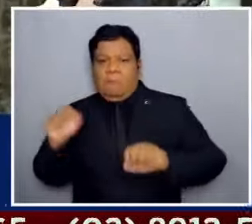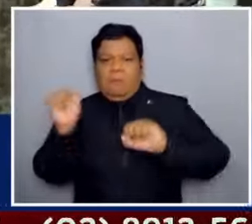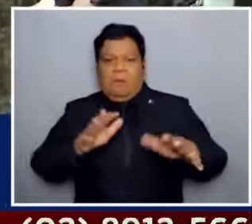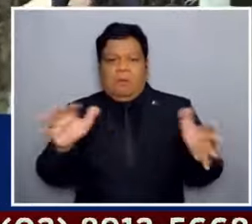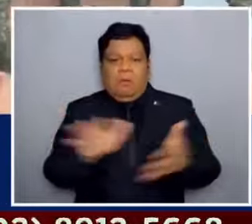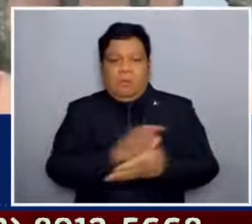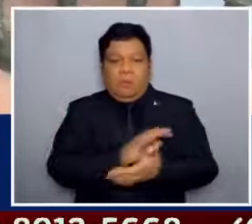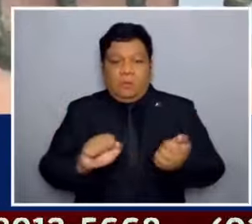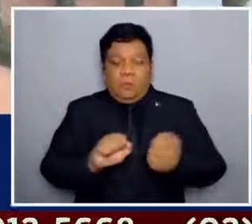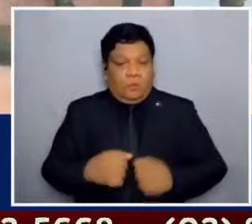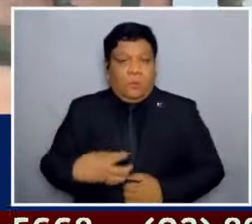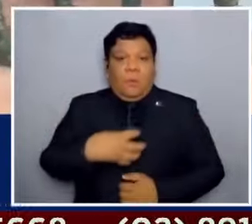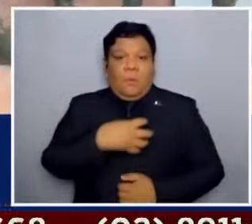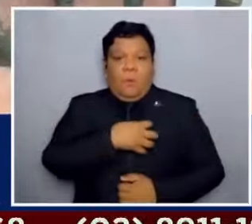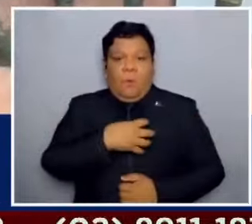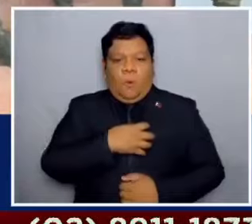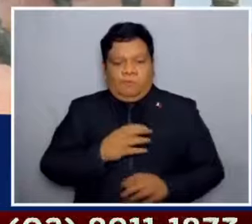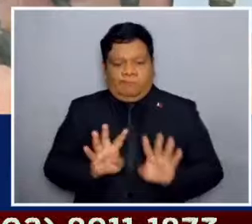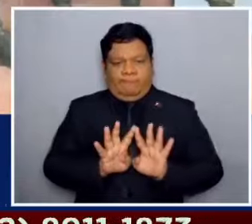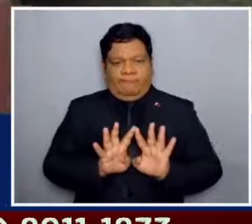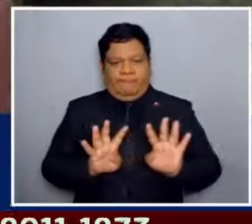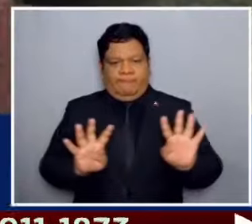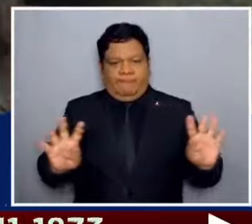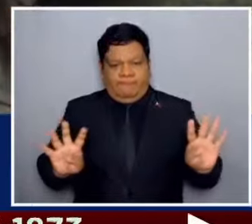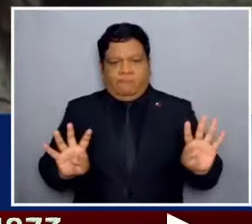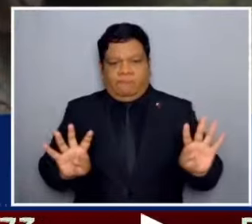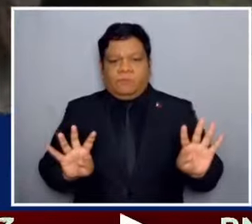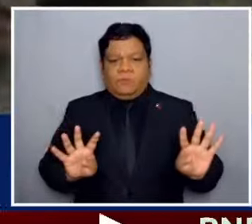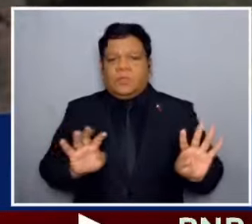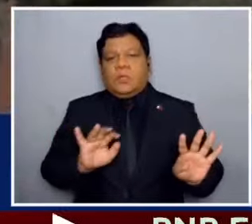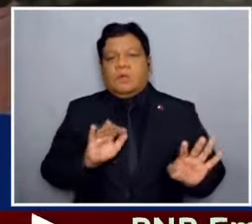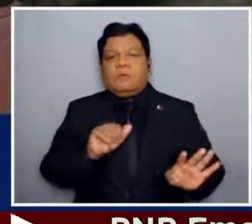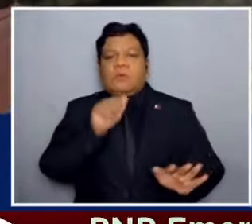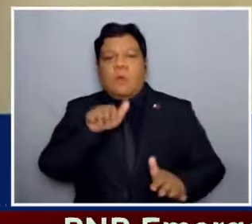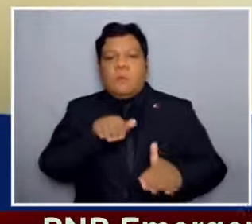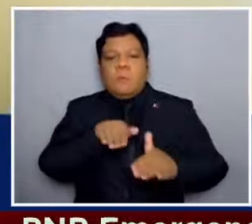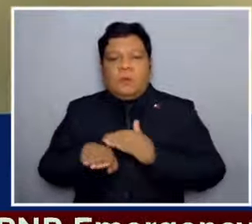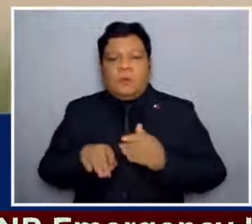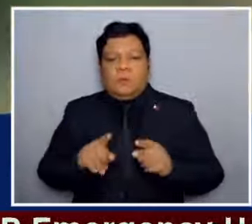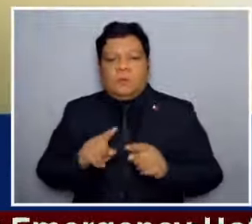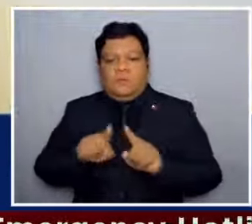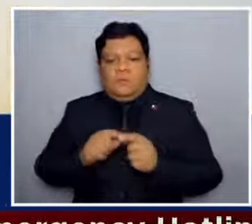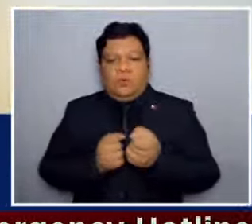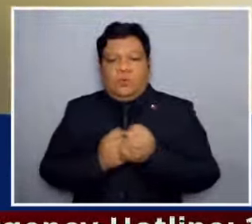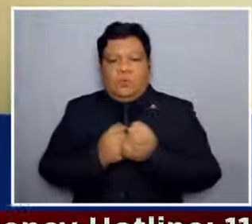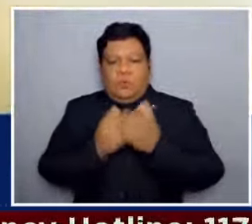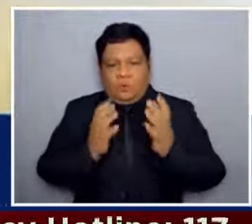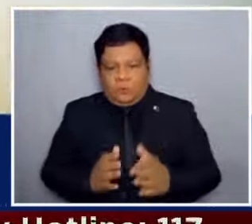pulis binarikada ang mga lagusa ng Kapitolyo para hindi makapasok ang supporters.